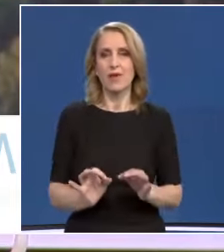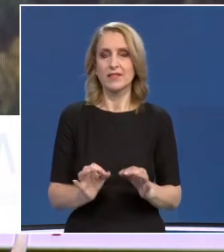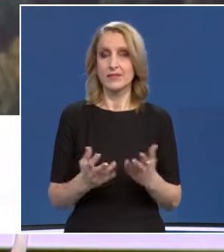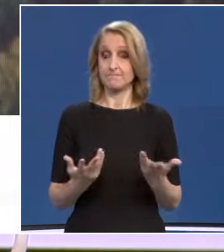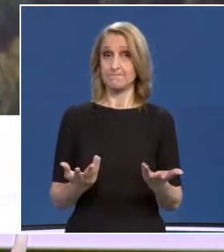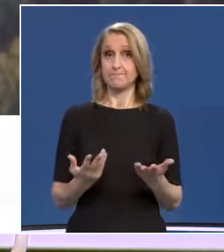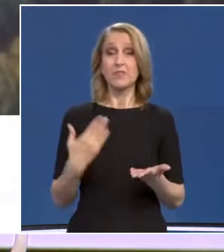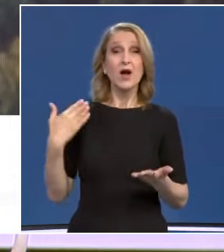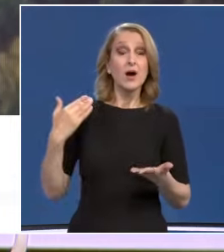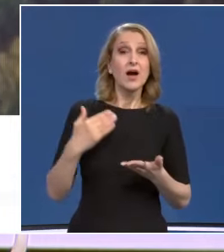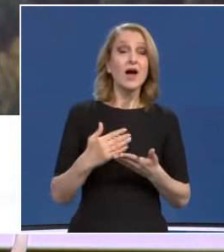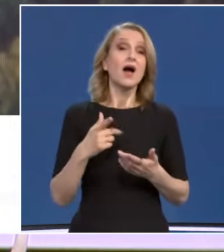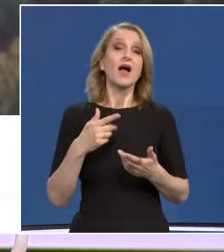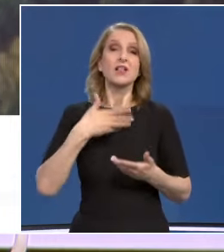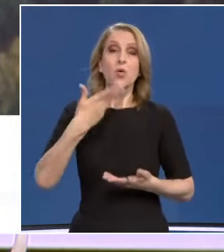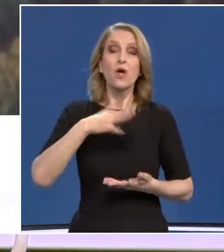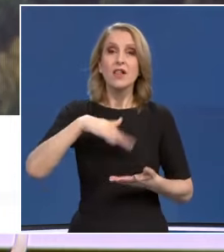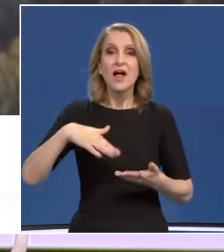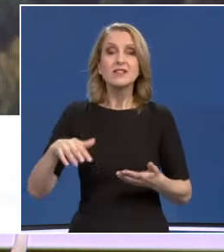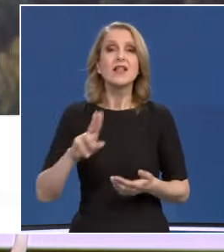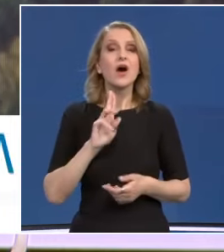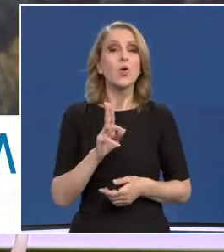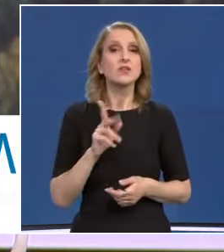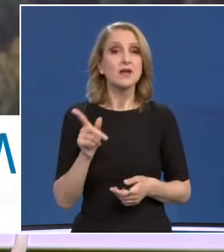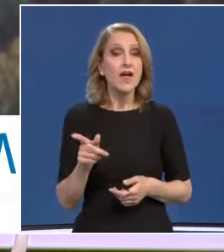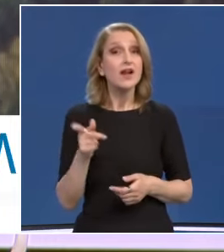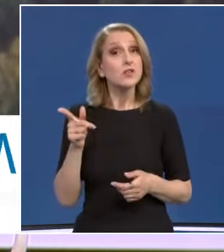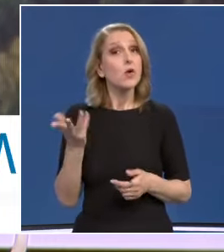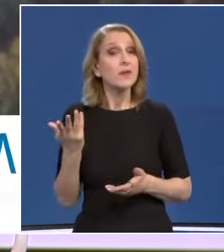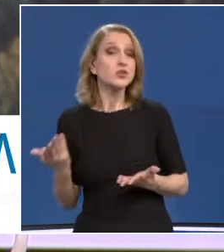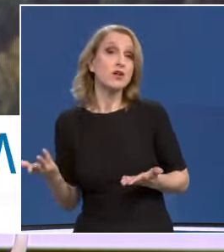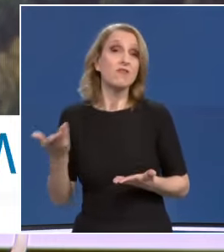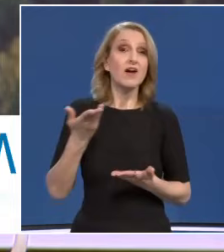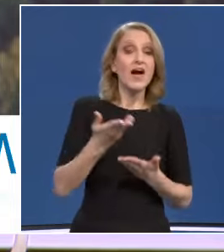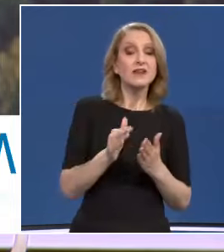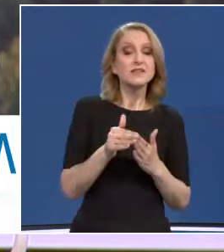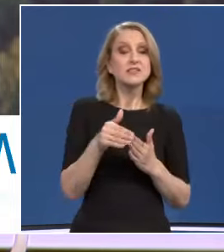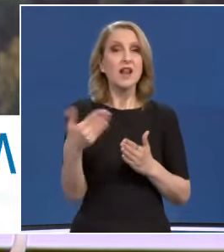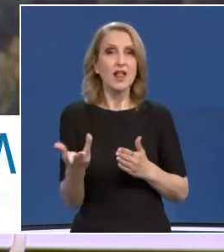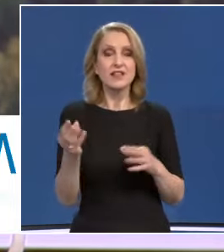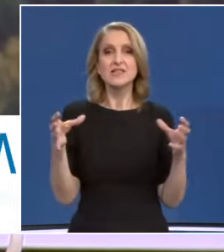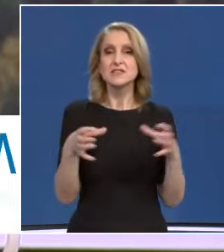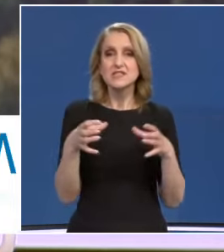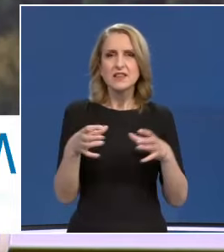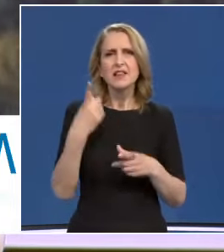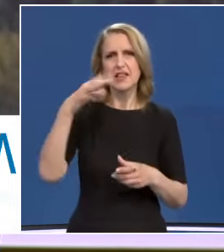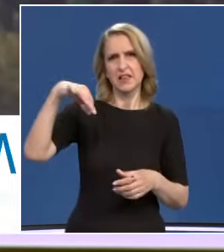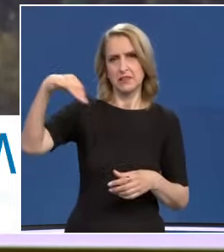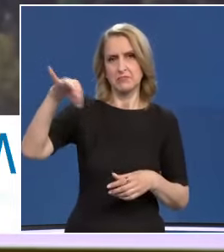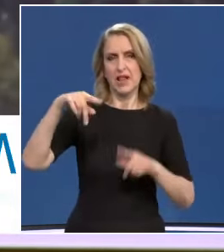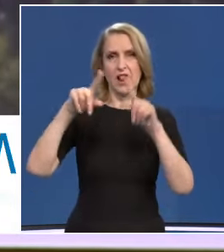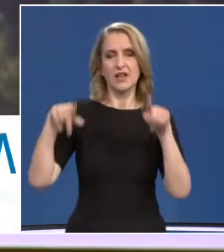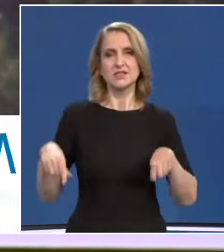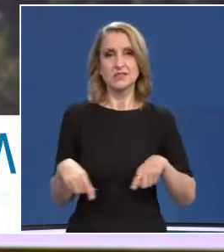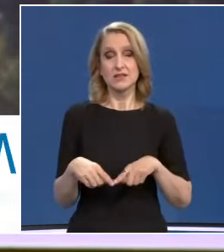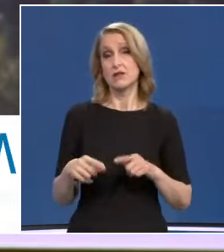беше доклада на господин Контрера, който беше вкаран след заседанието, забележете, на едно хвърчащо лище.